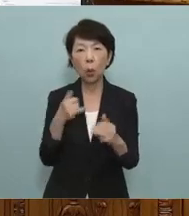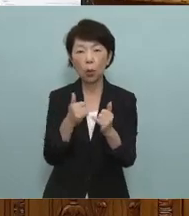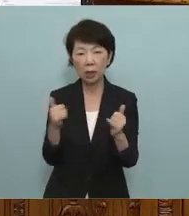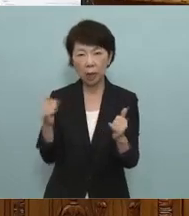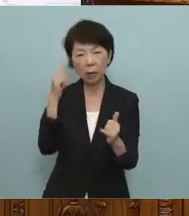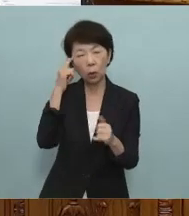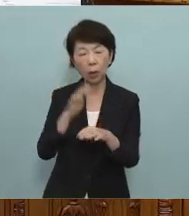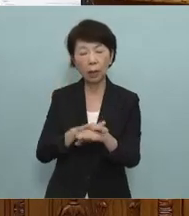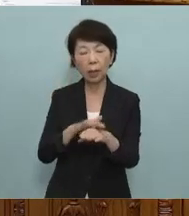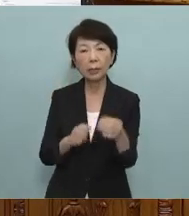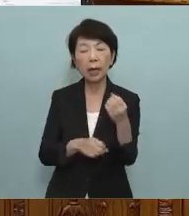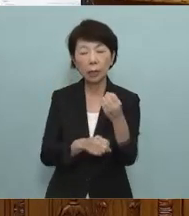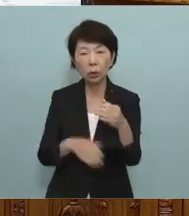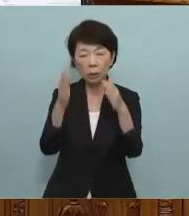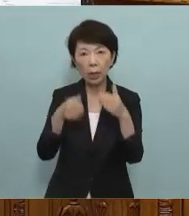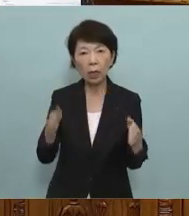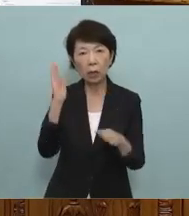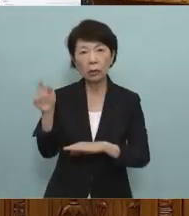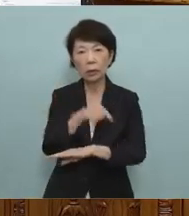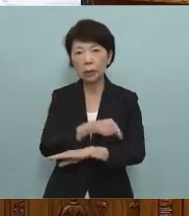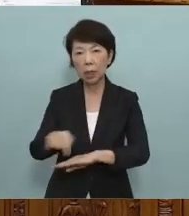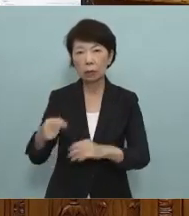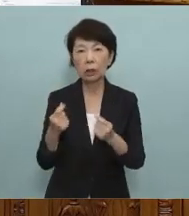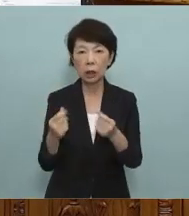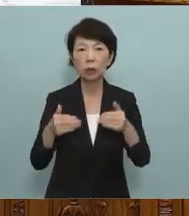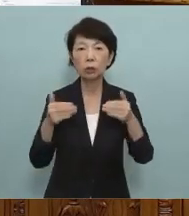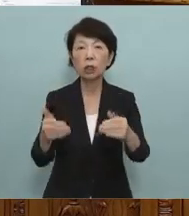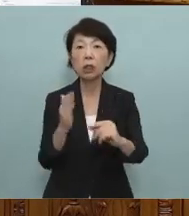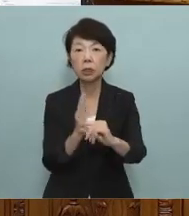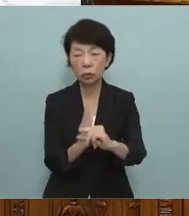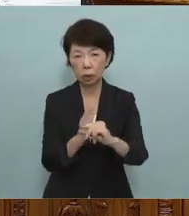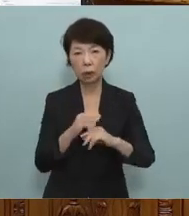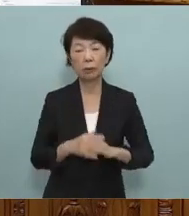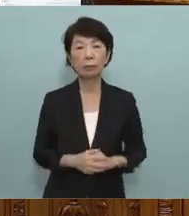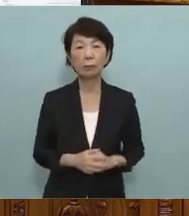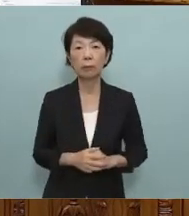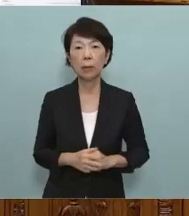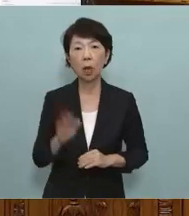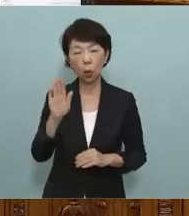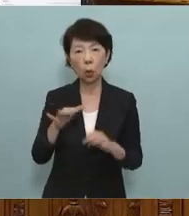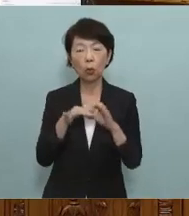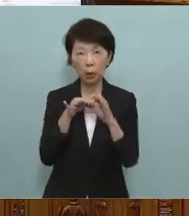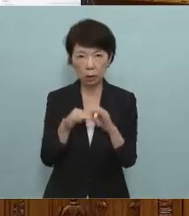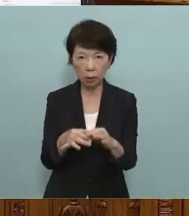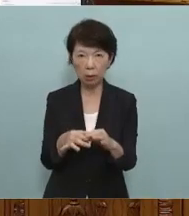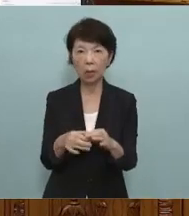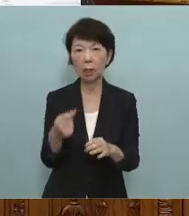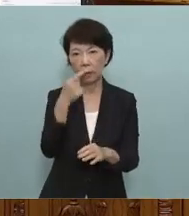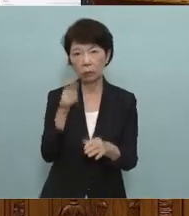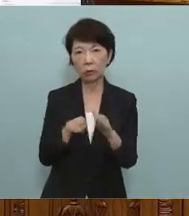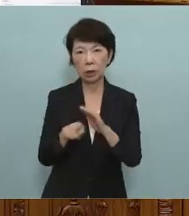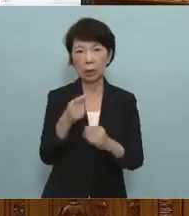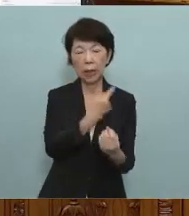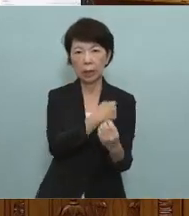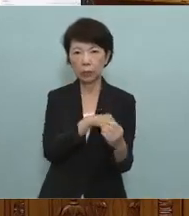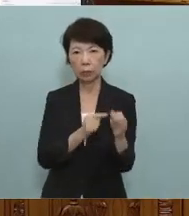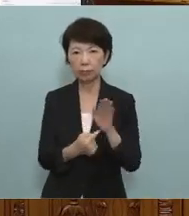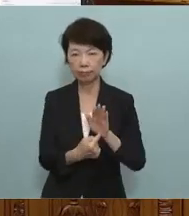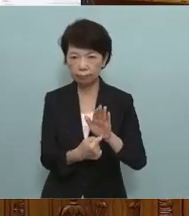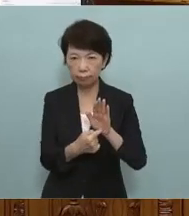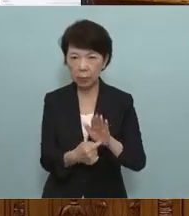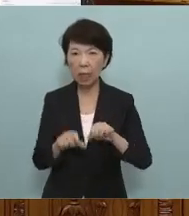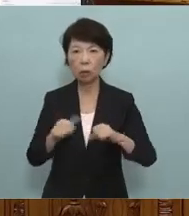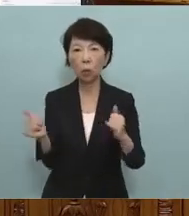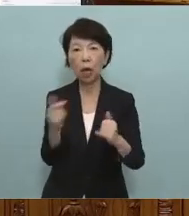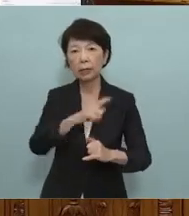立ったバリアフリー施策を着実に推進しているところでございます。引き続き、私のリーダーシップの下で、障害